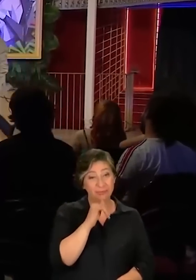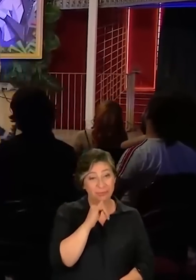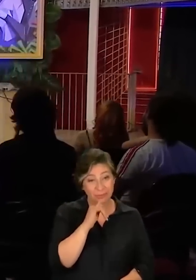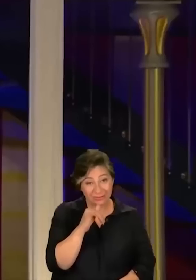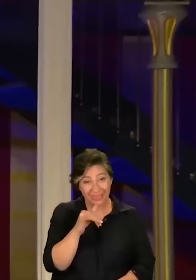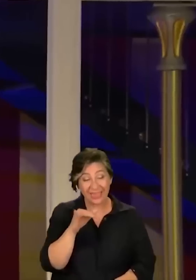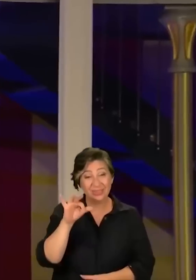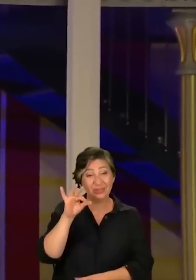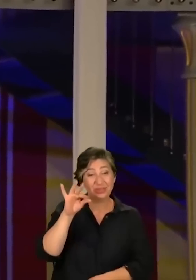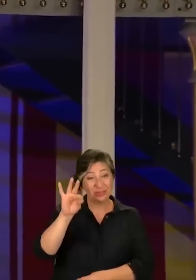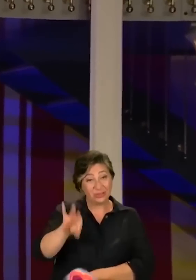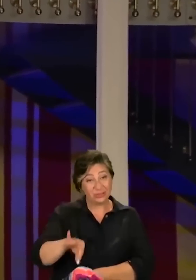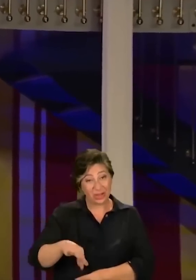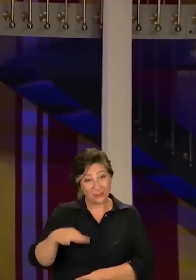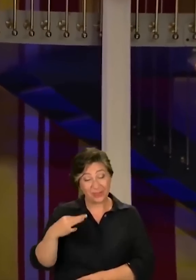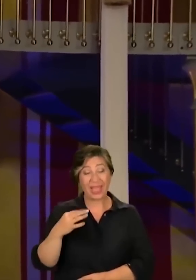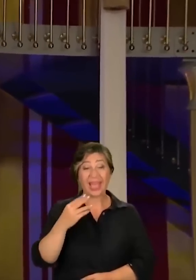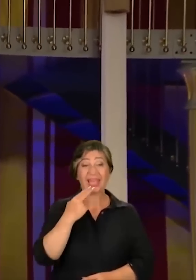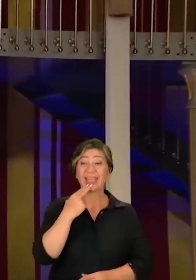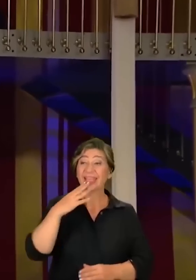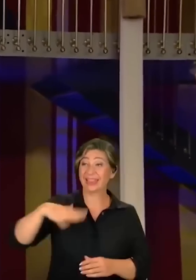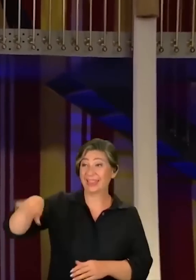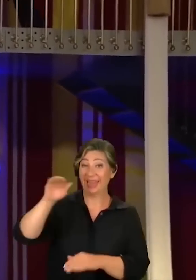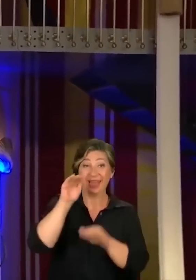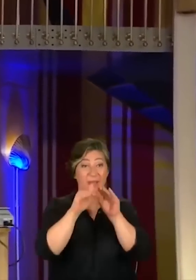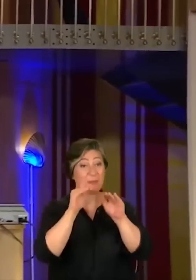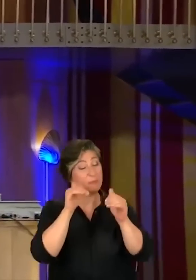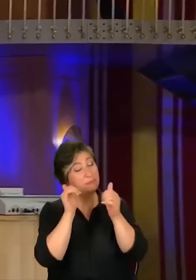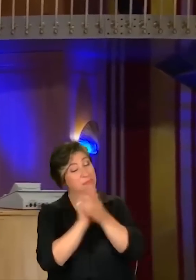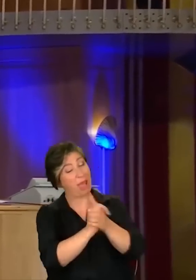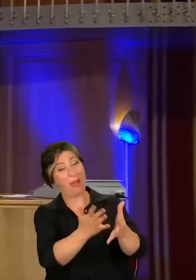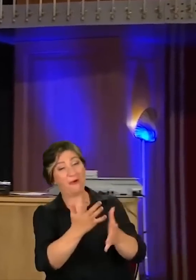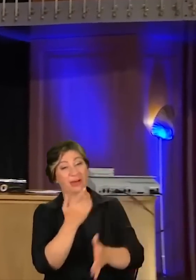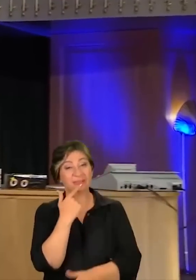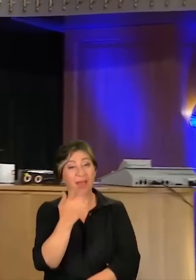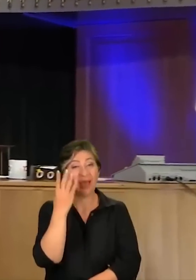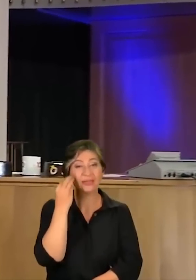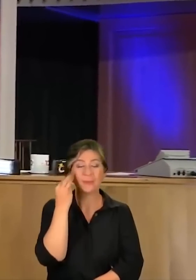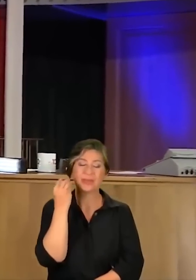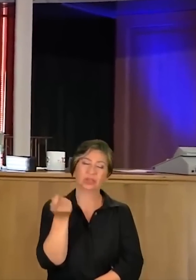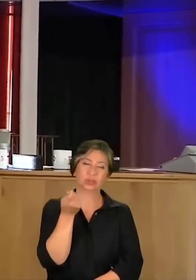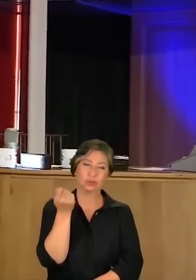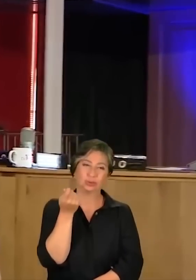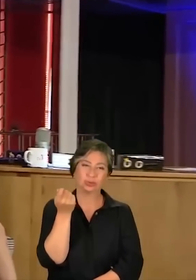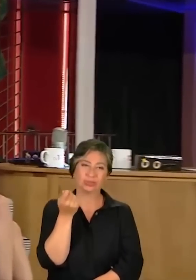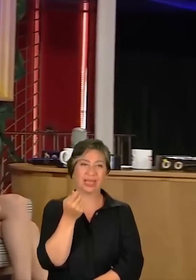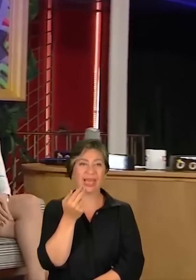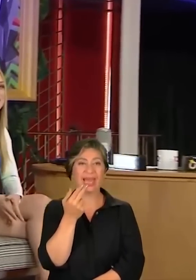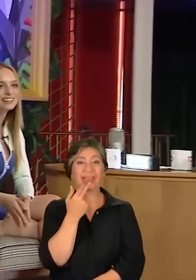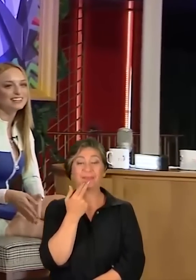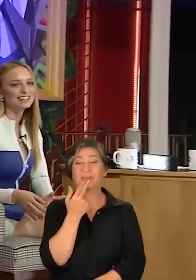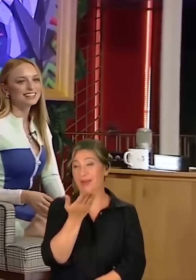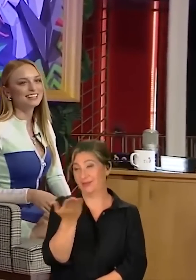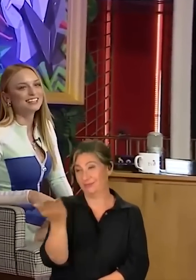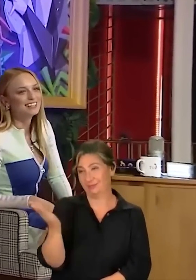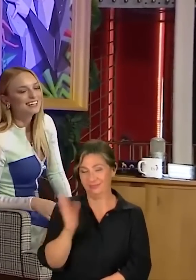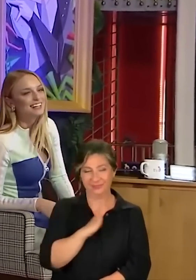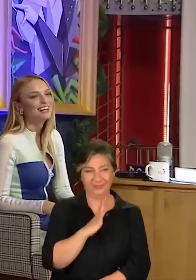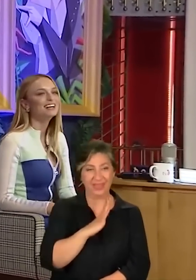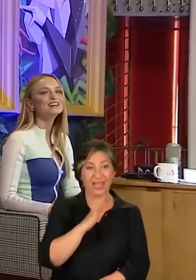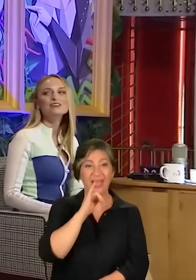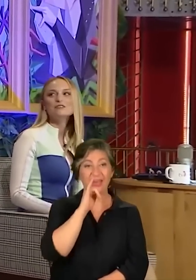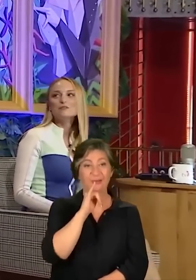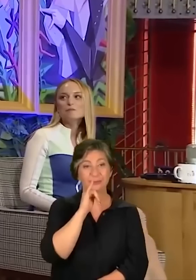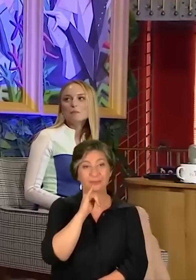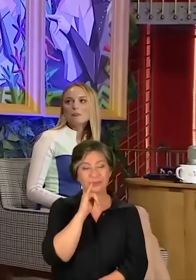Ağustos'ta giydiği çoraptan dolayı hanımefendilerden helal olsunu anlamaya çalışıyoruz. Şimdi hanımefendiler var.